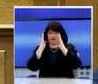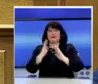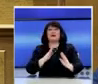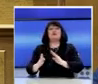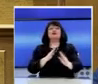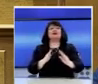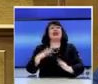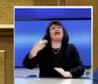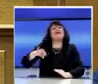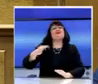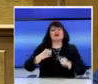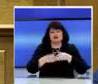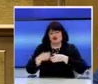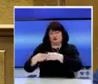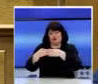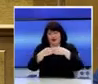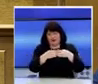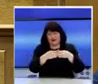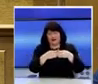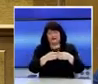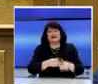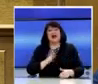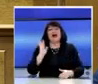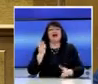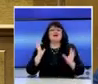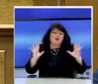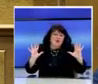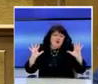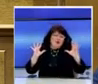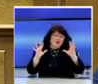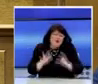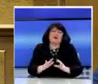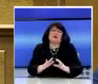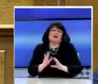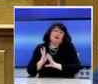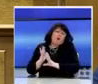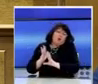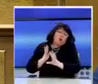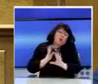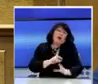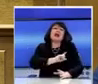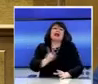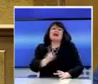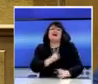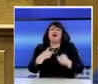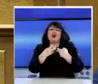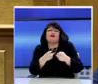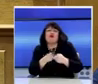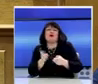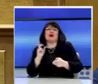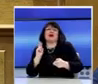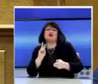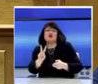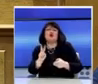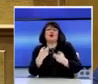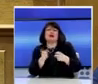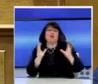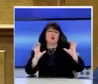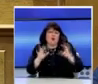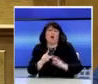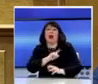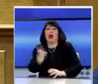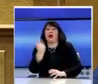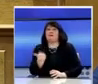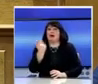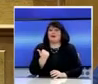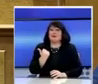σε ευάλωτες ομάδες, αν οι πολίτες δεν στιβάζονταν κάθε μέρα στα μέσα μαζικής μεταφοράς, αν είχαμε μία